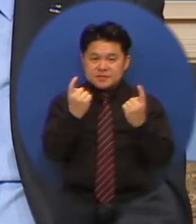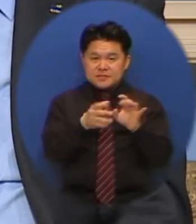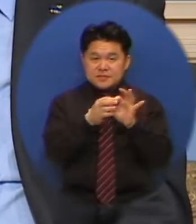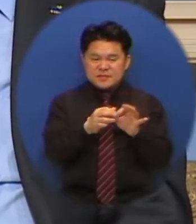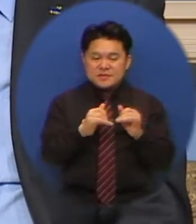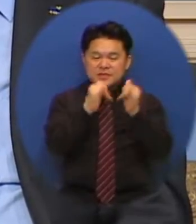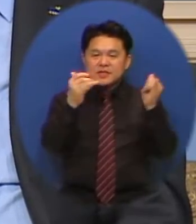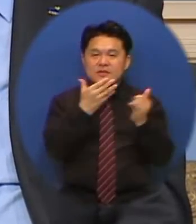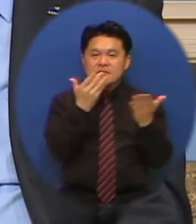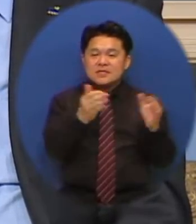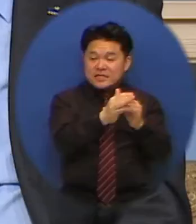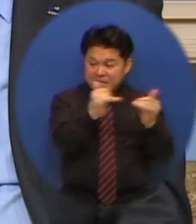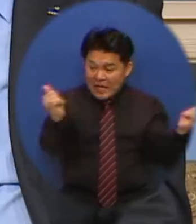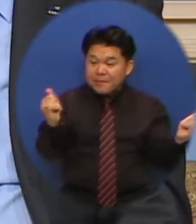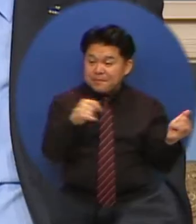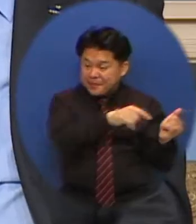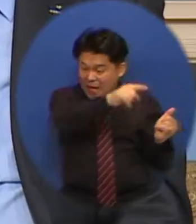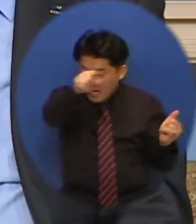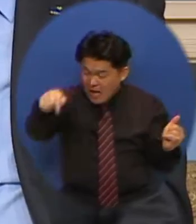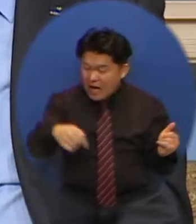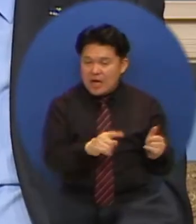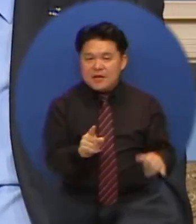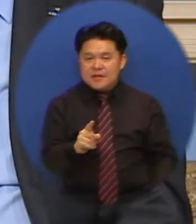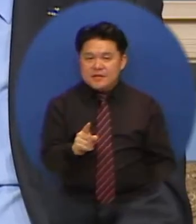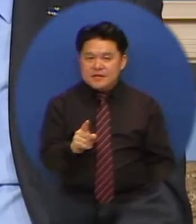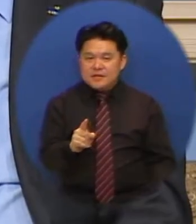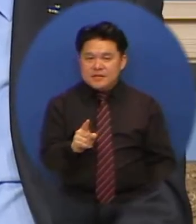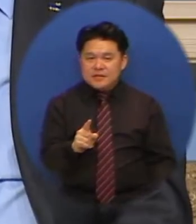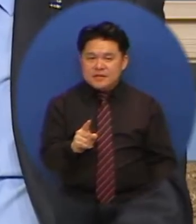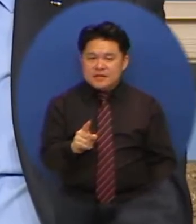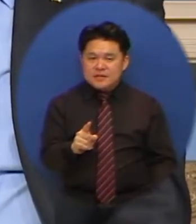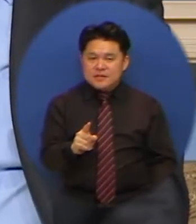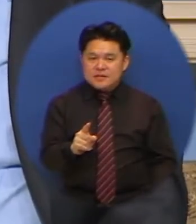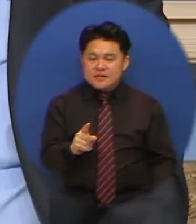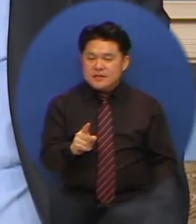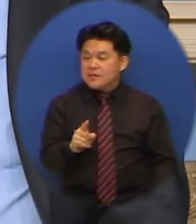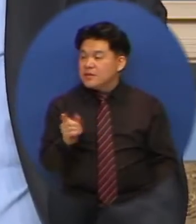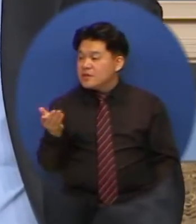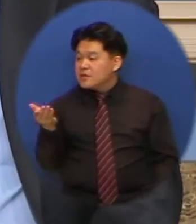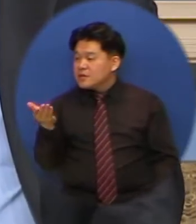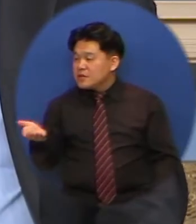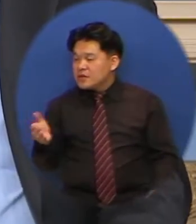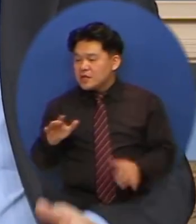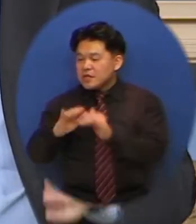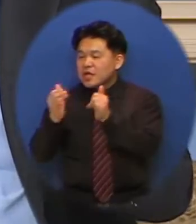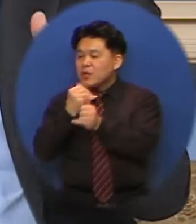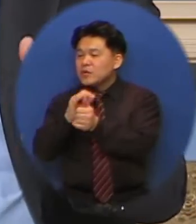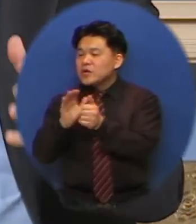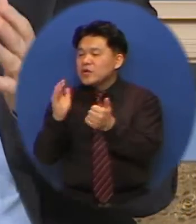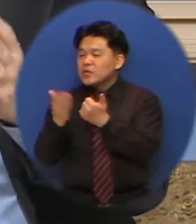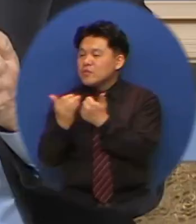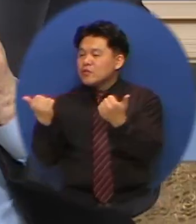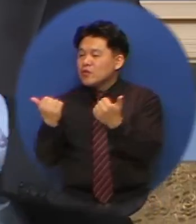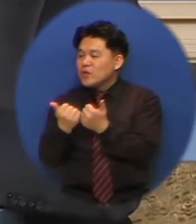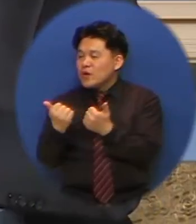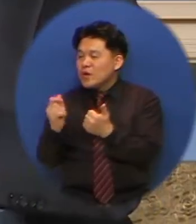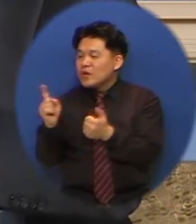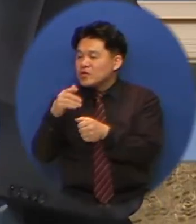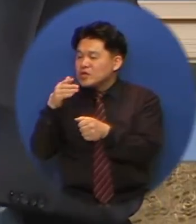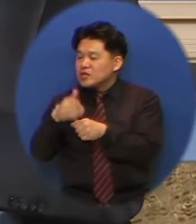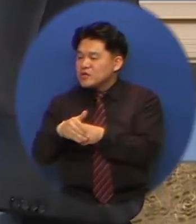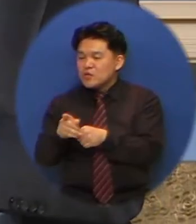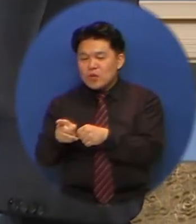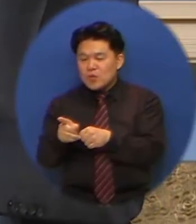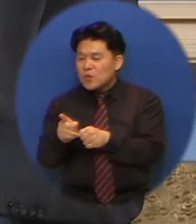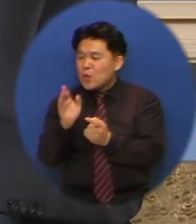사회복지의 종사자들까지 어떤 이 상징이 되게 하시겠습니까? 그래서 제가 이제 사회복지사 한 사람 한